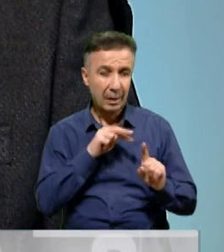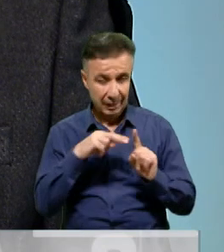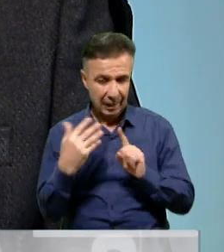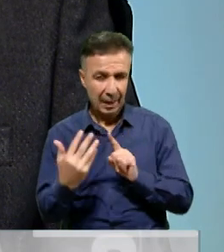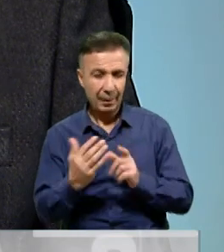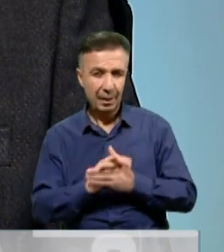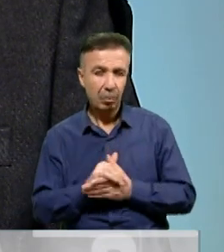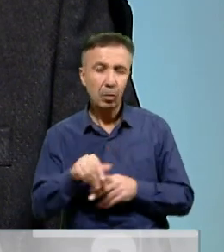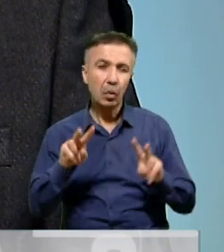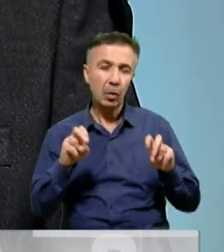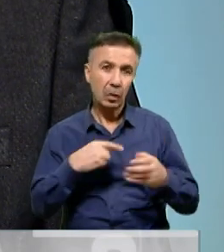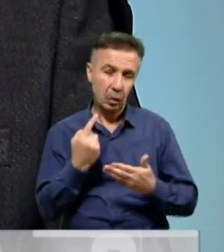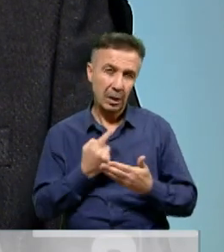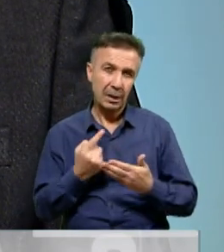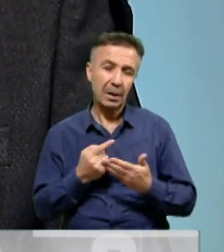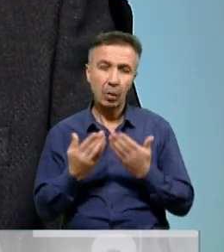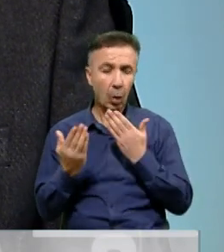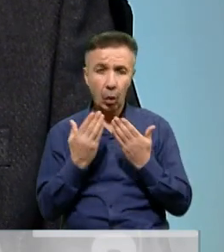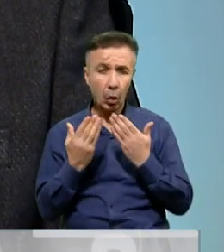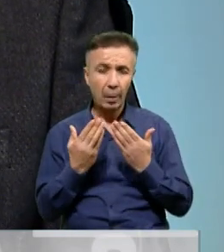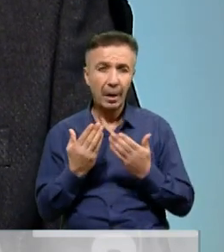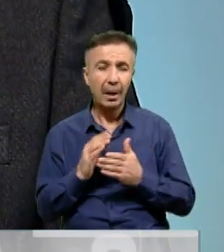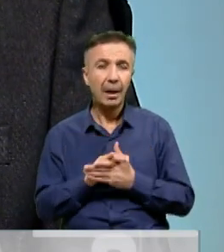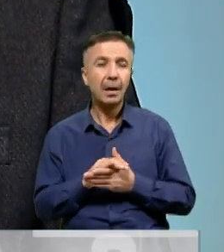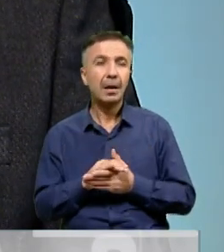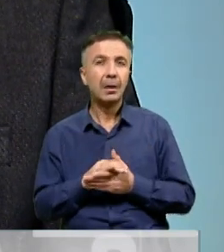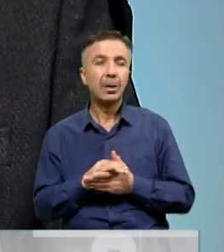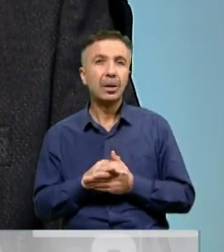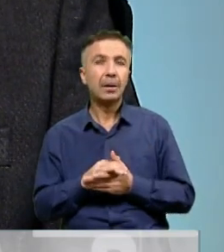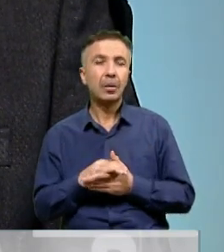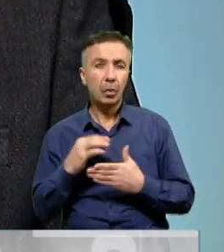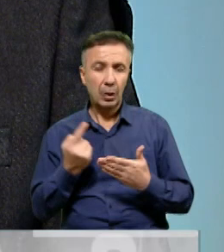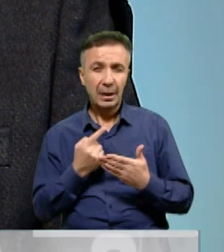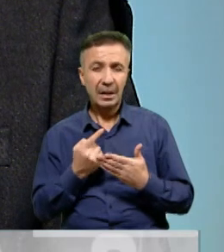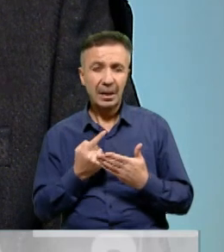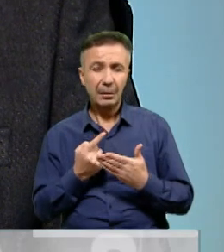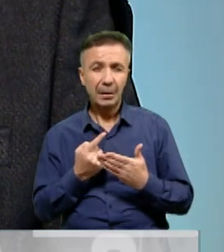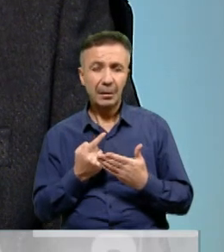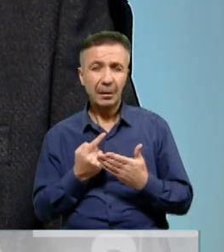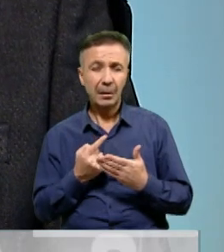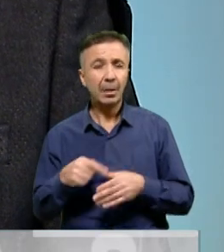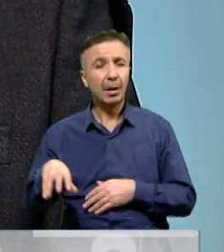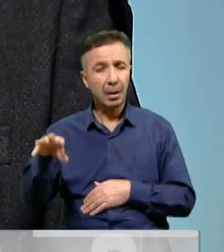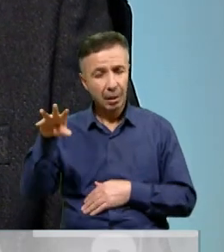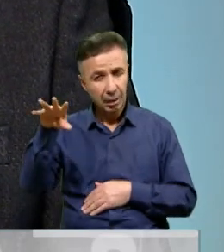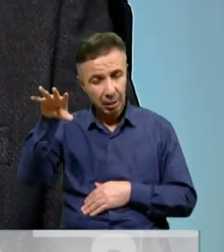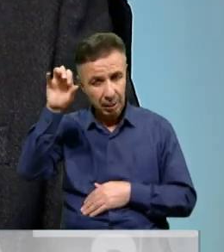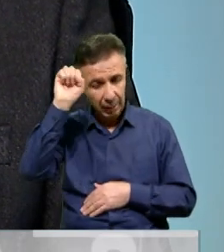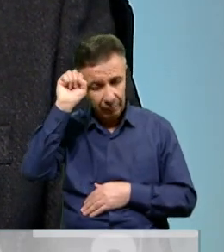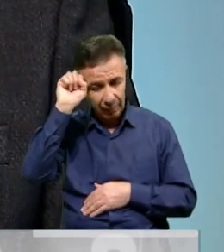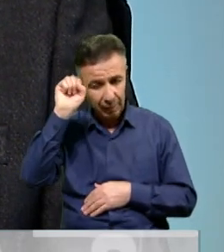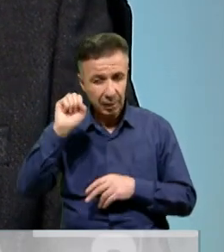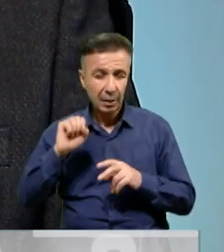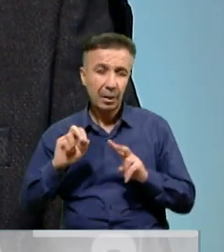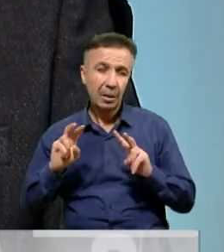ve bu konuda Kur'an-ı Kerim okuma noktasında ve Kur'an-ı Kerim hıfzı noktasında belirgin